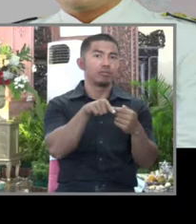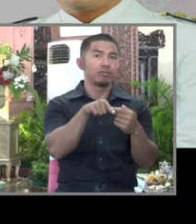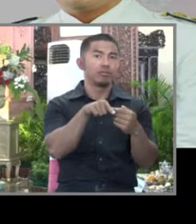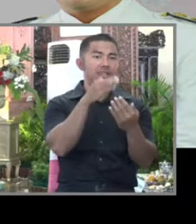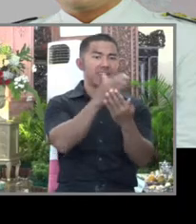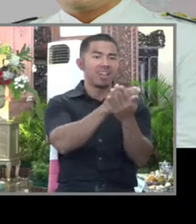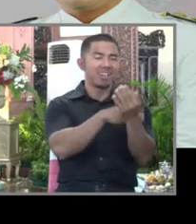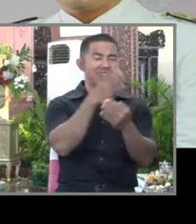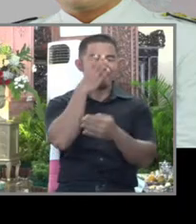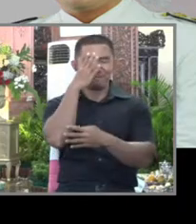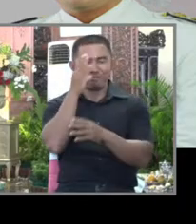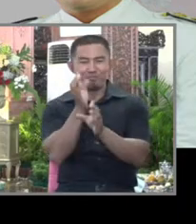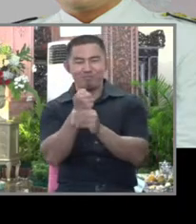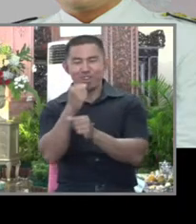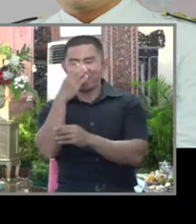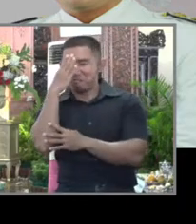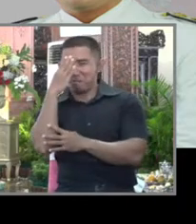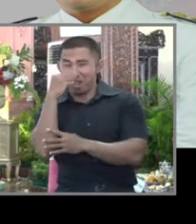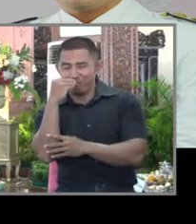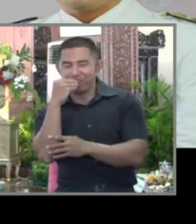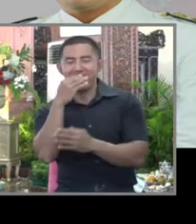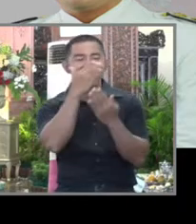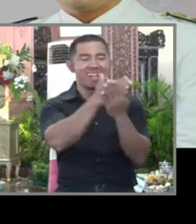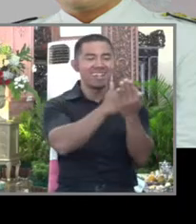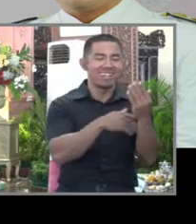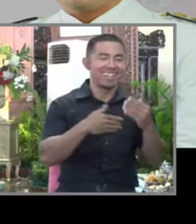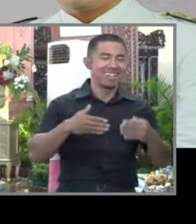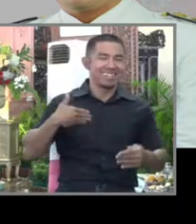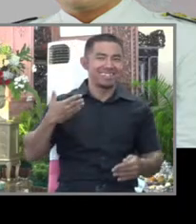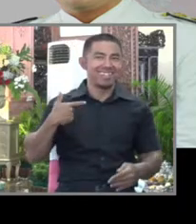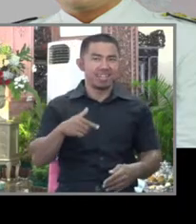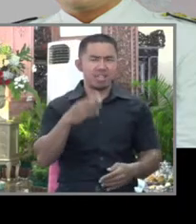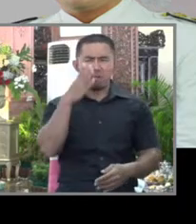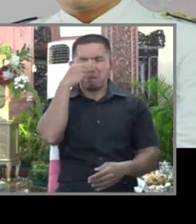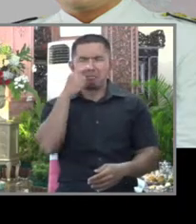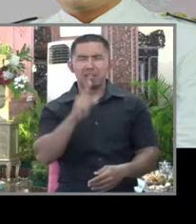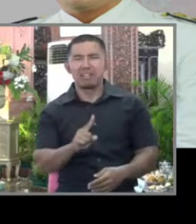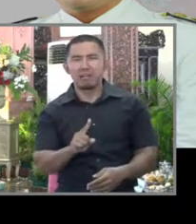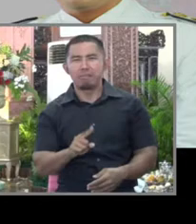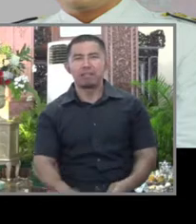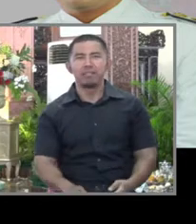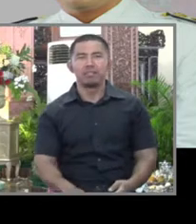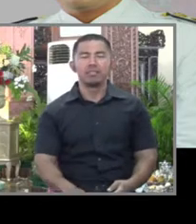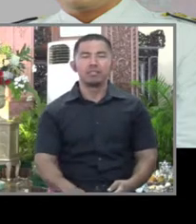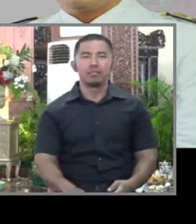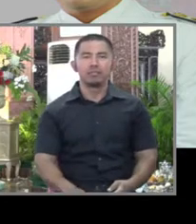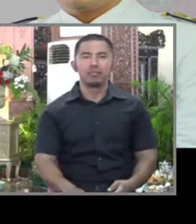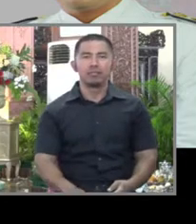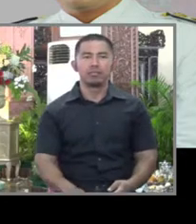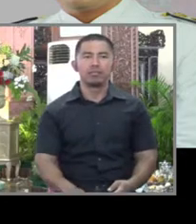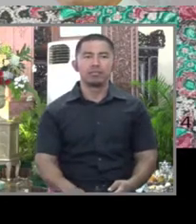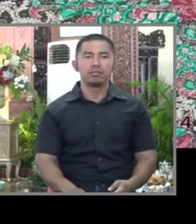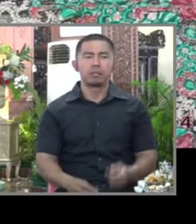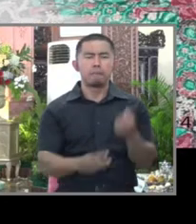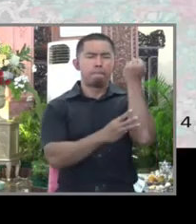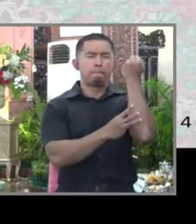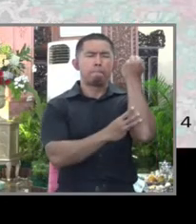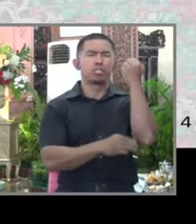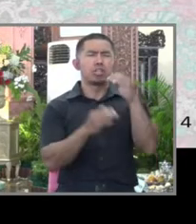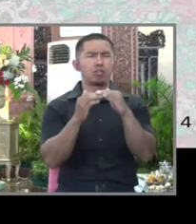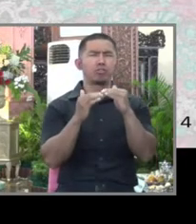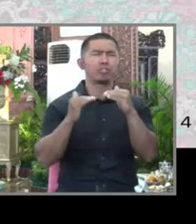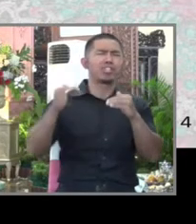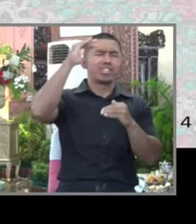memalukan dan ada yang menyenangkan yang memalukan adalah kemiskinan kita itu tertinggi di